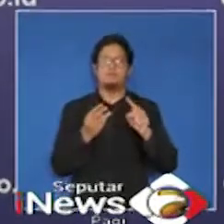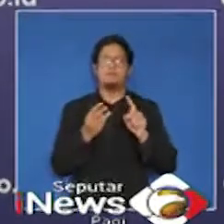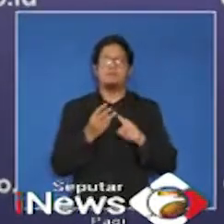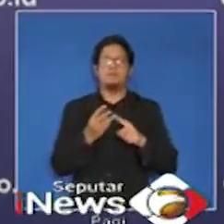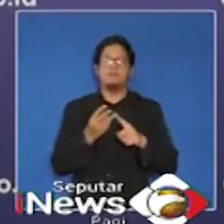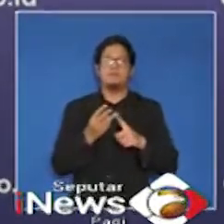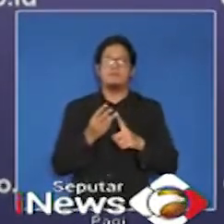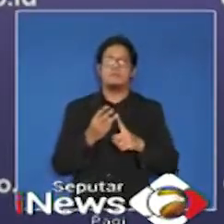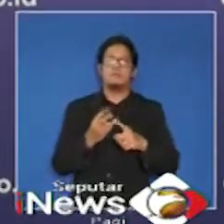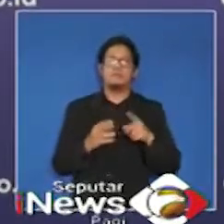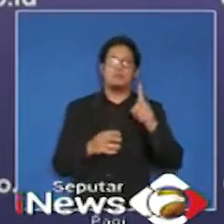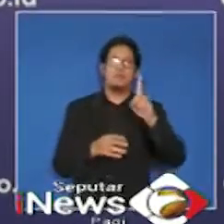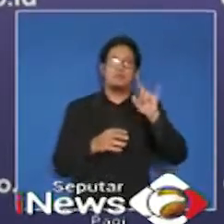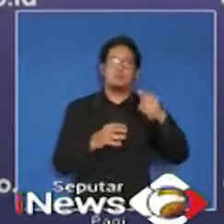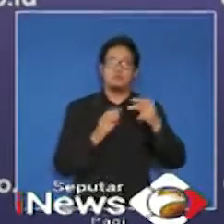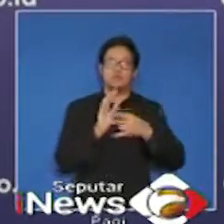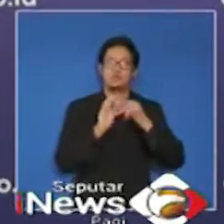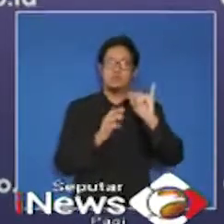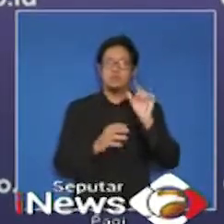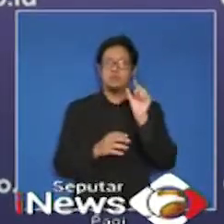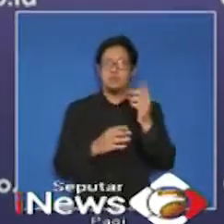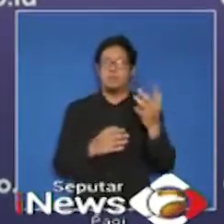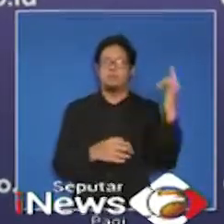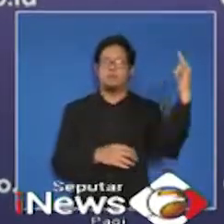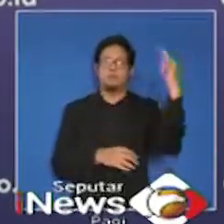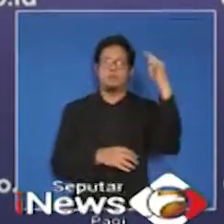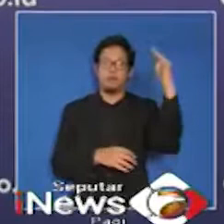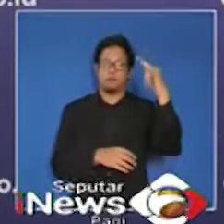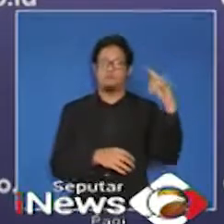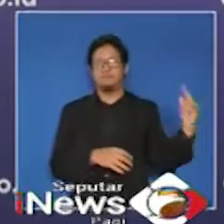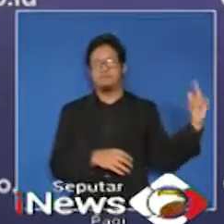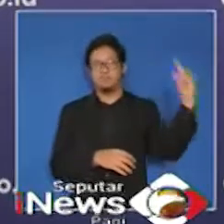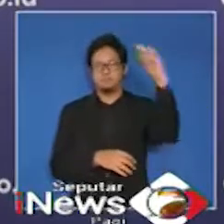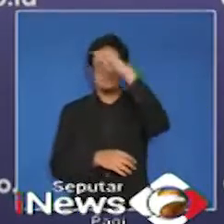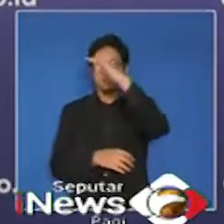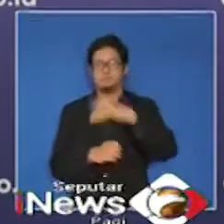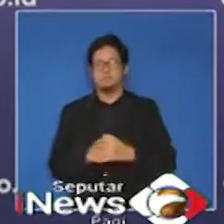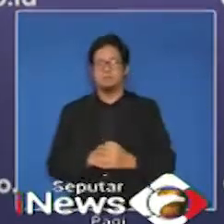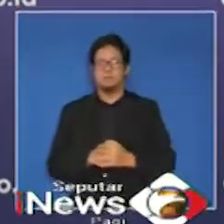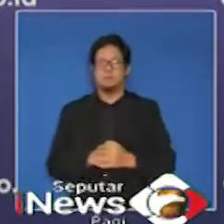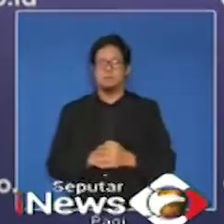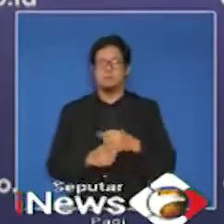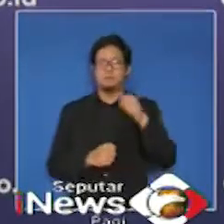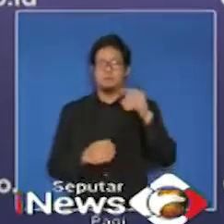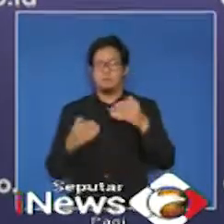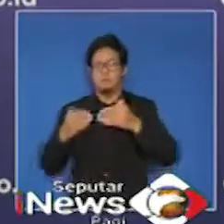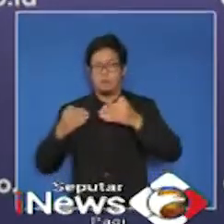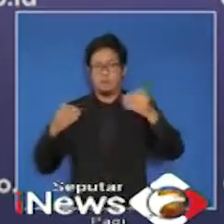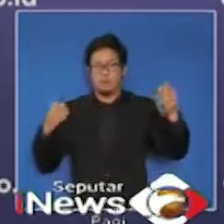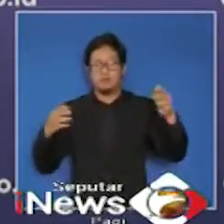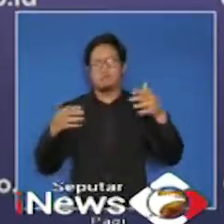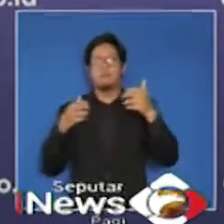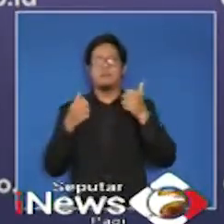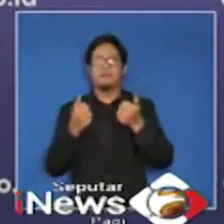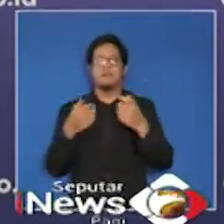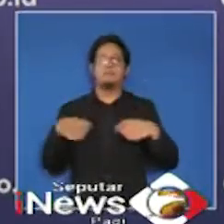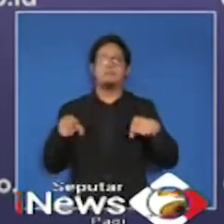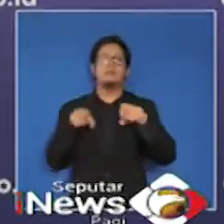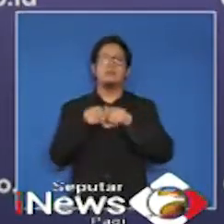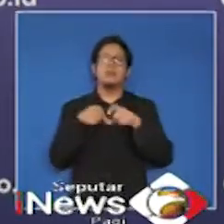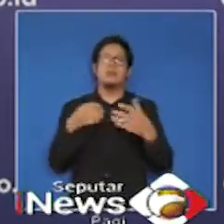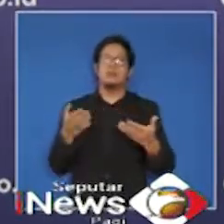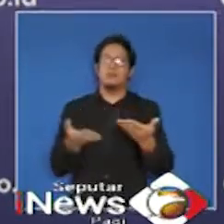dan 1juni untuk transportasi udara Hai Hal ini dapat diperpanjang dengan menyesuaikan